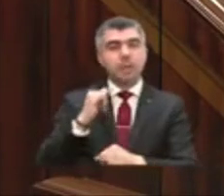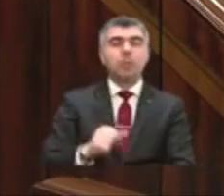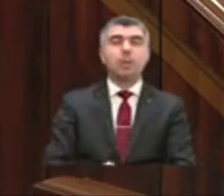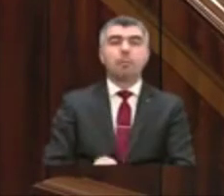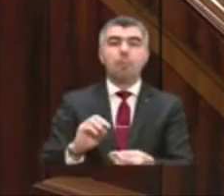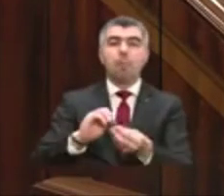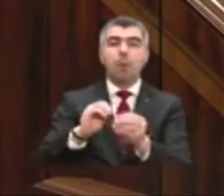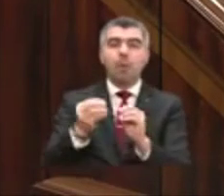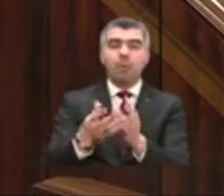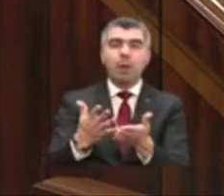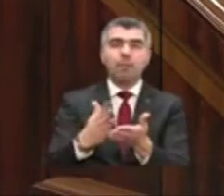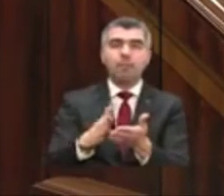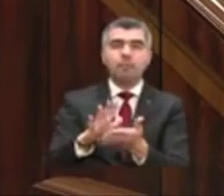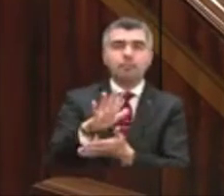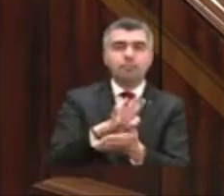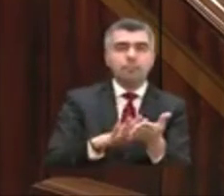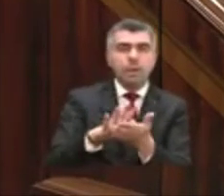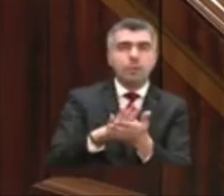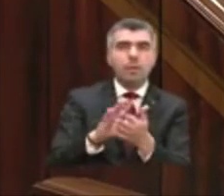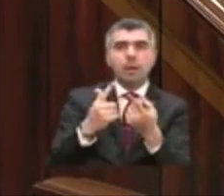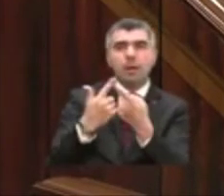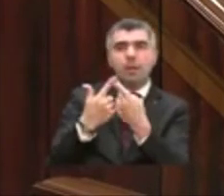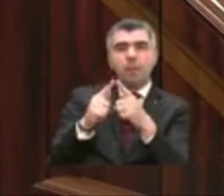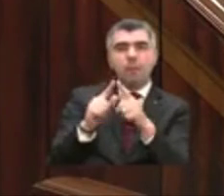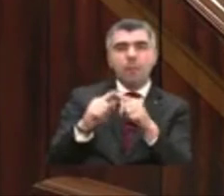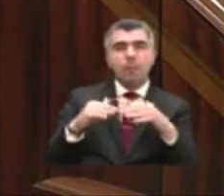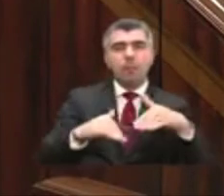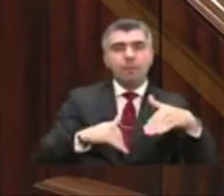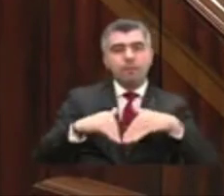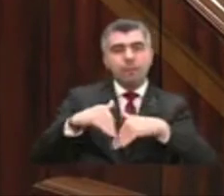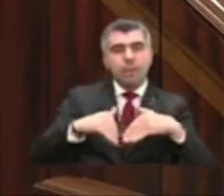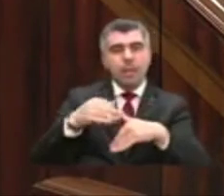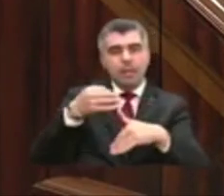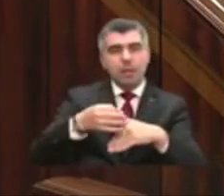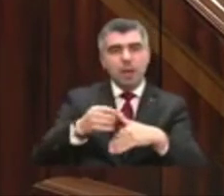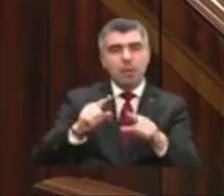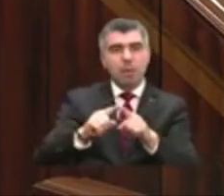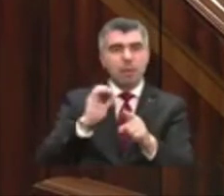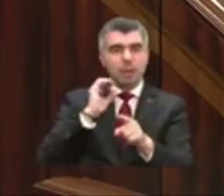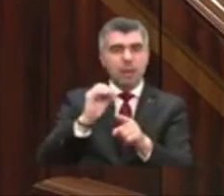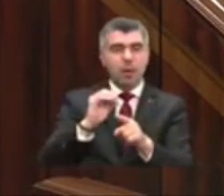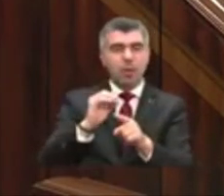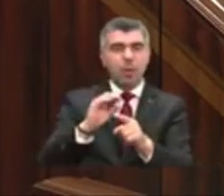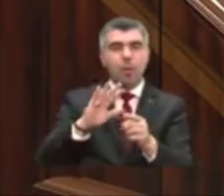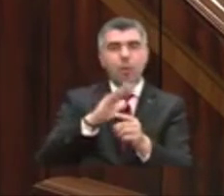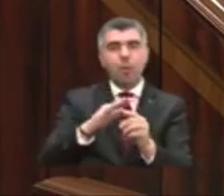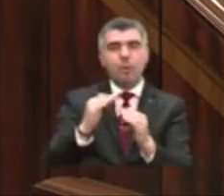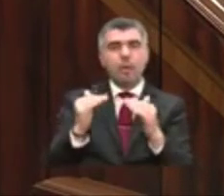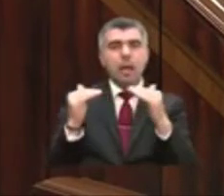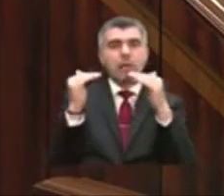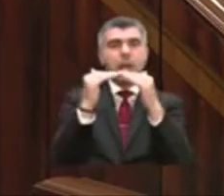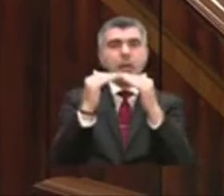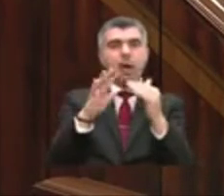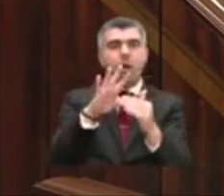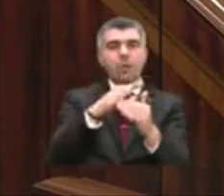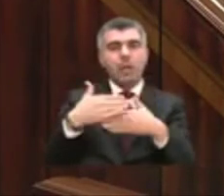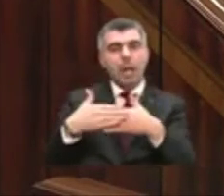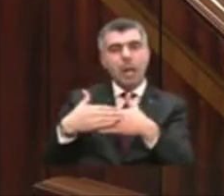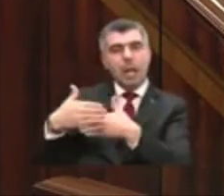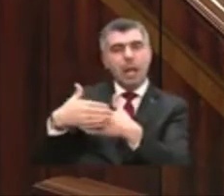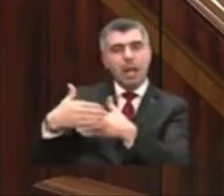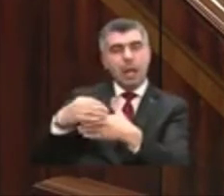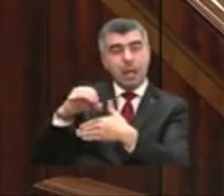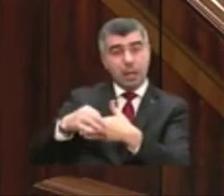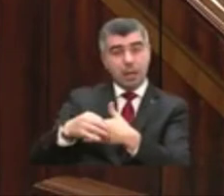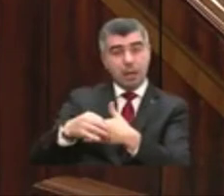مشاكل مرتبطة بمجموعة من المسالك الطرقية المصنفة بإقليم أسزاك، بناء الطريق الرابطة بين عوينت لهنا وإدلوين مرورا